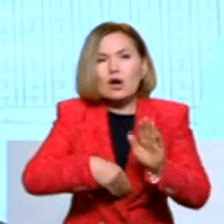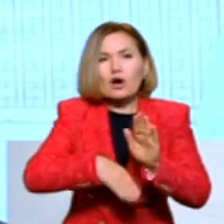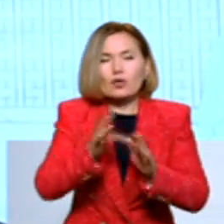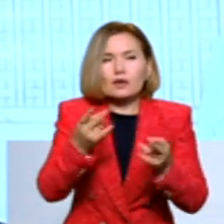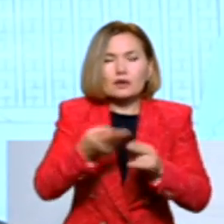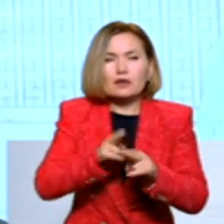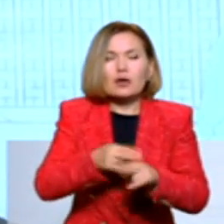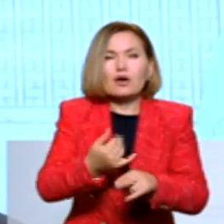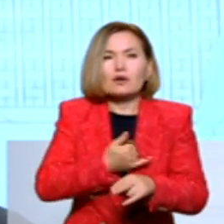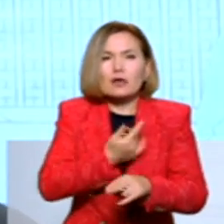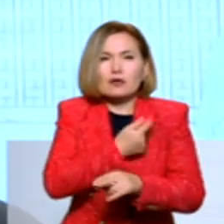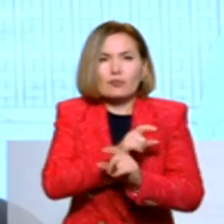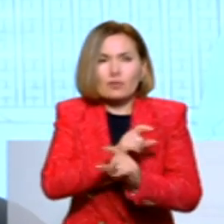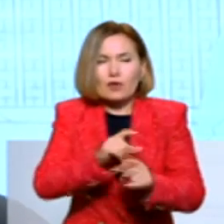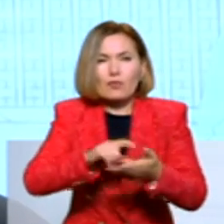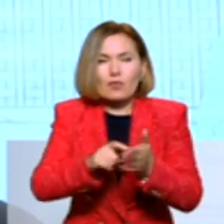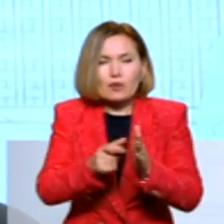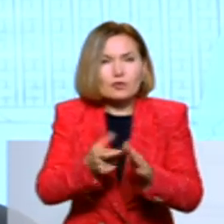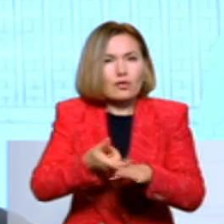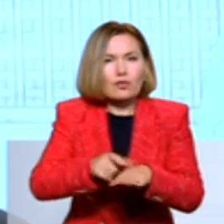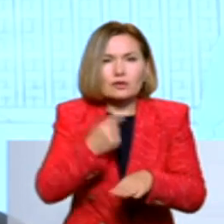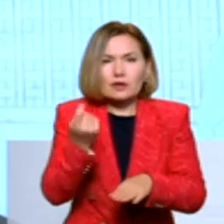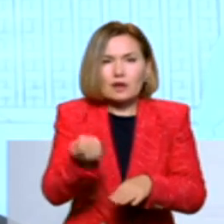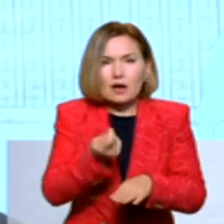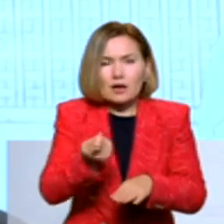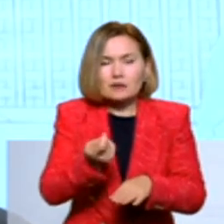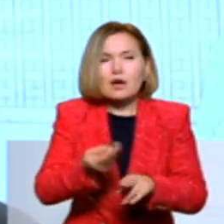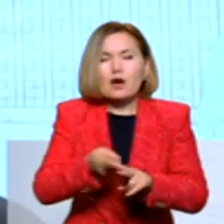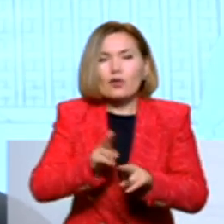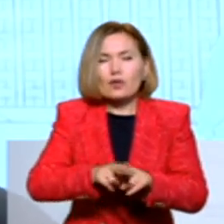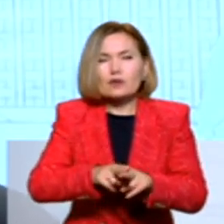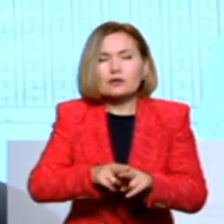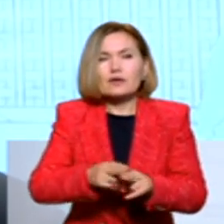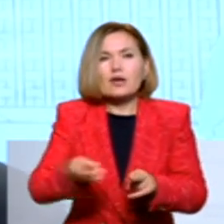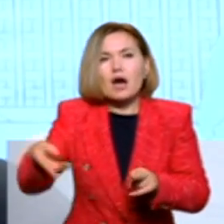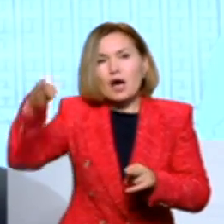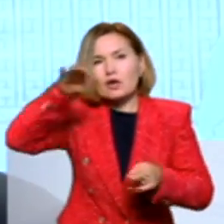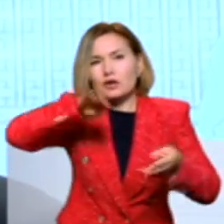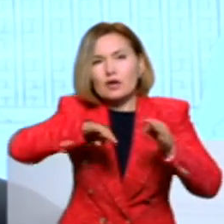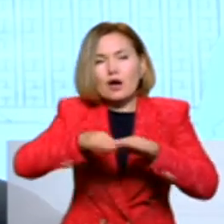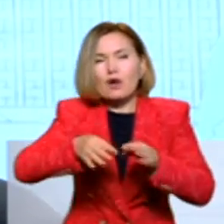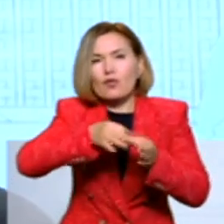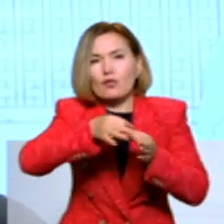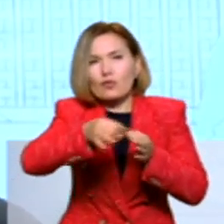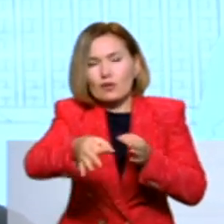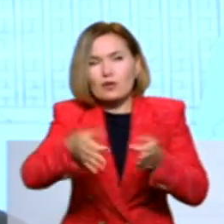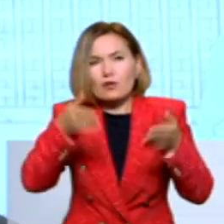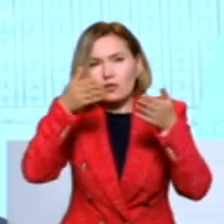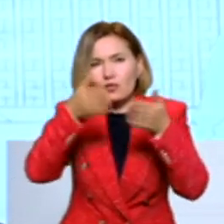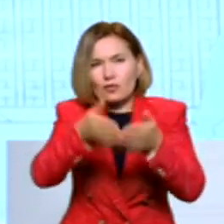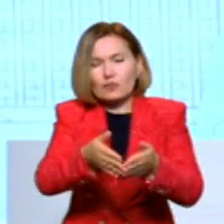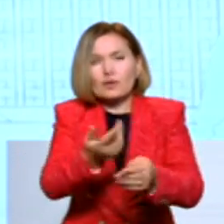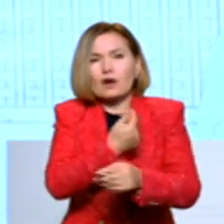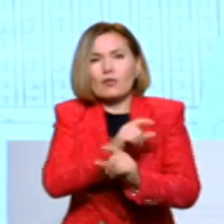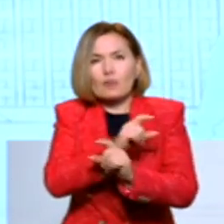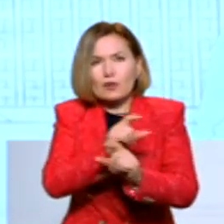аз. Мысалы, таудағы тұрған бөлімшелерде қол жетімді емес қазір.